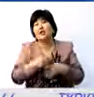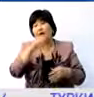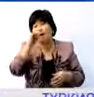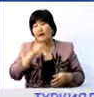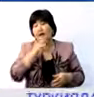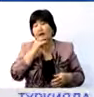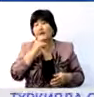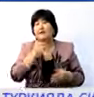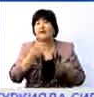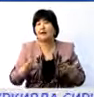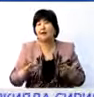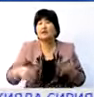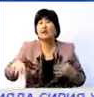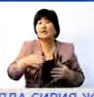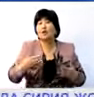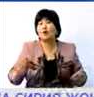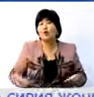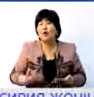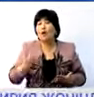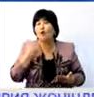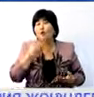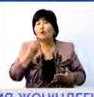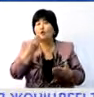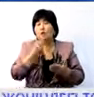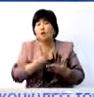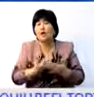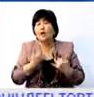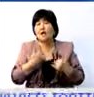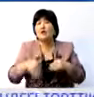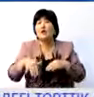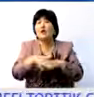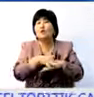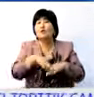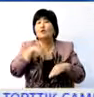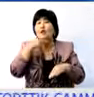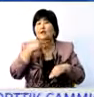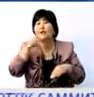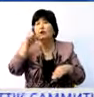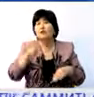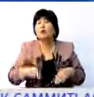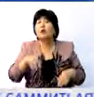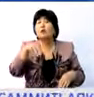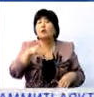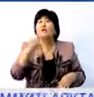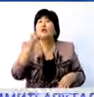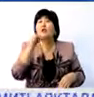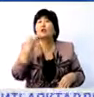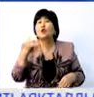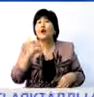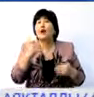Қазақылықтың қазаны қайнаған өңірімізде ұлтының ұлы мұратын арқалап, жұртының жоқшысына айналған тұлға Мұстафа Шоқайдың құрметіне